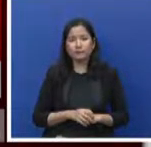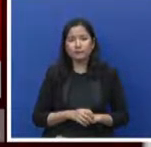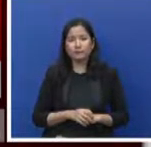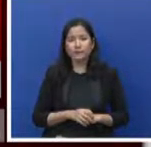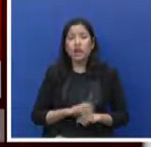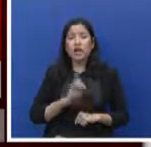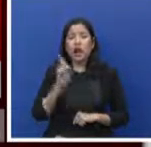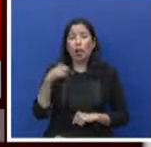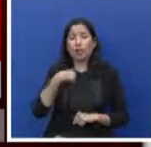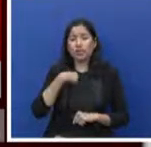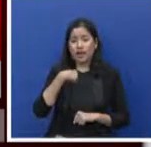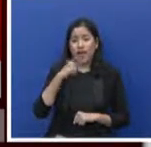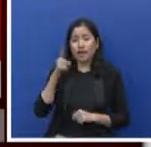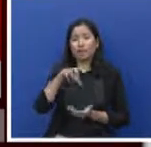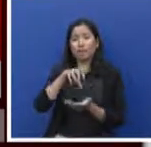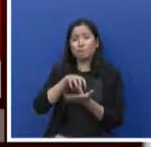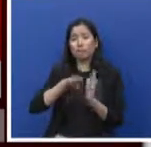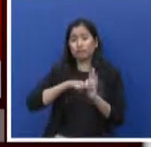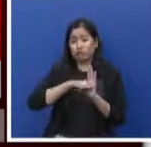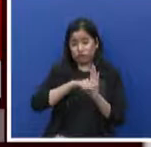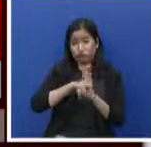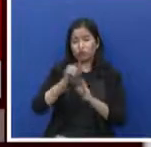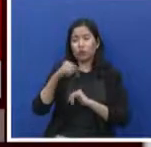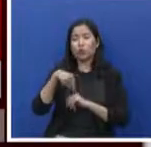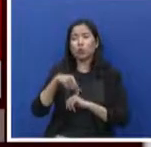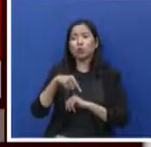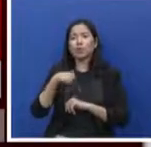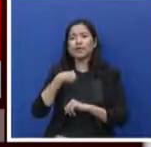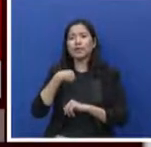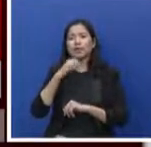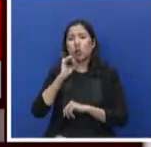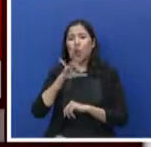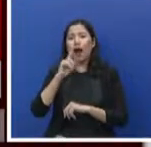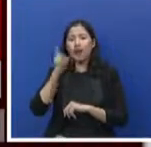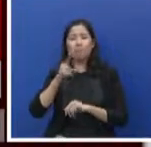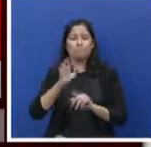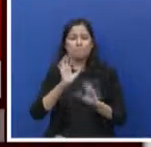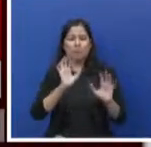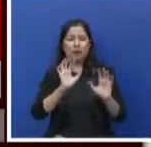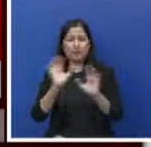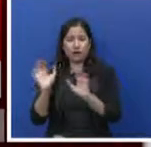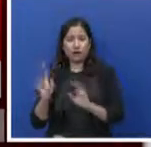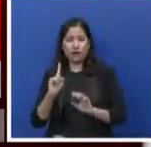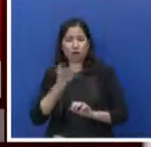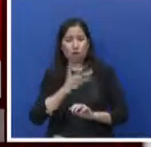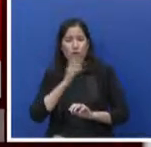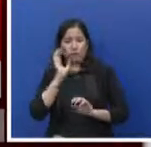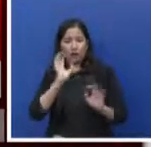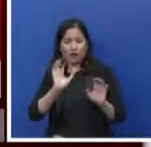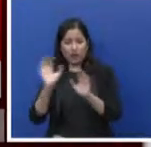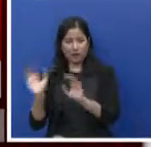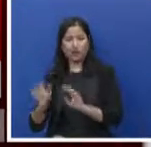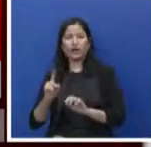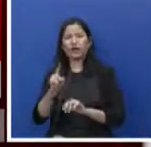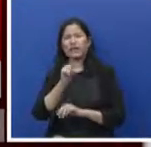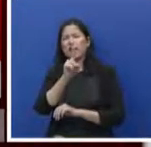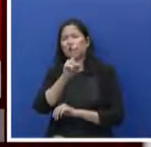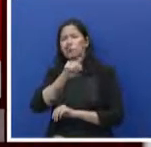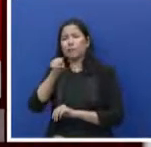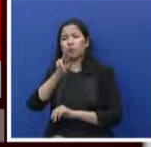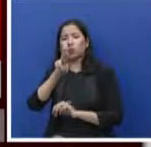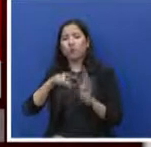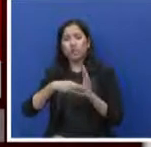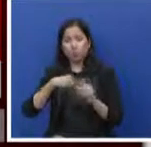Kalau dari saya, titik drive-thru aja saya jawab. Ya. Akan ada banyak dan akan datang dalam 1-2 minggu ke depan, kita